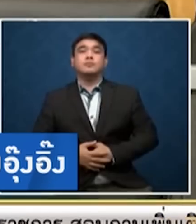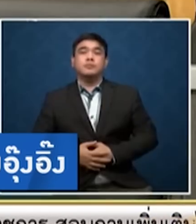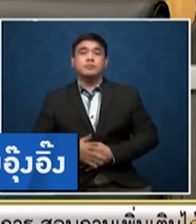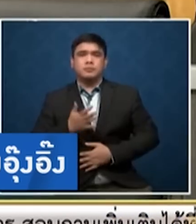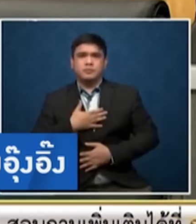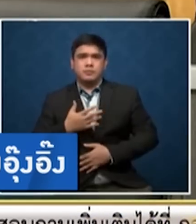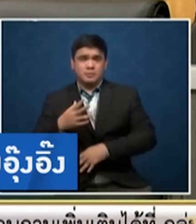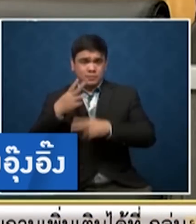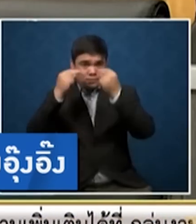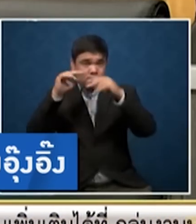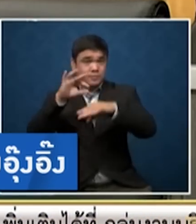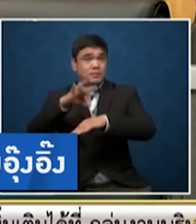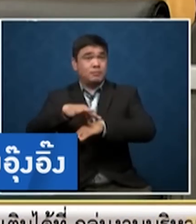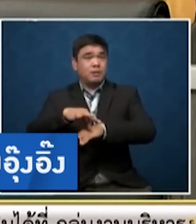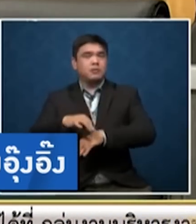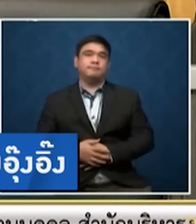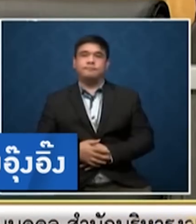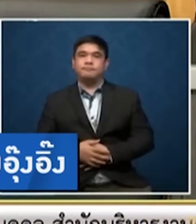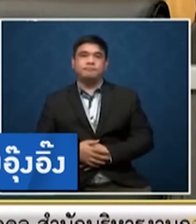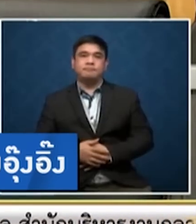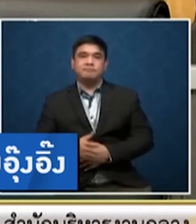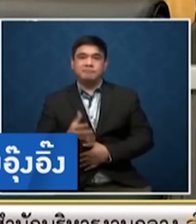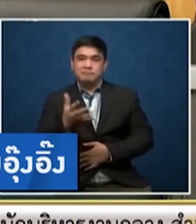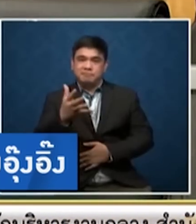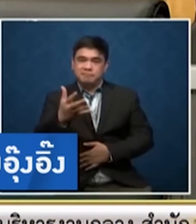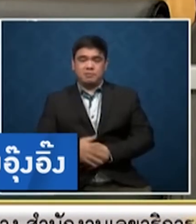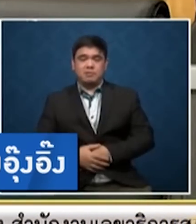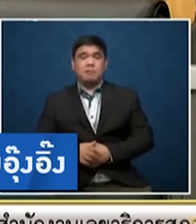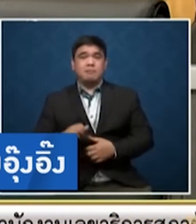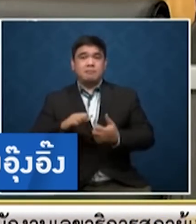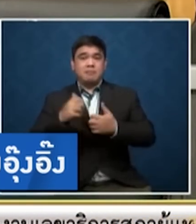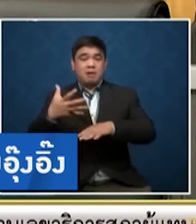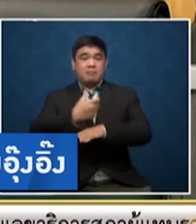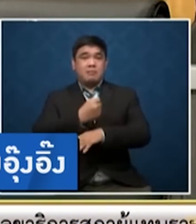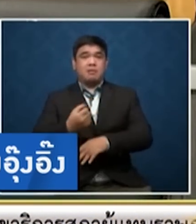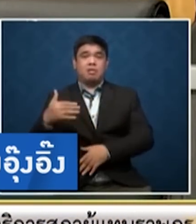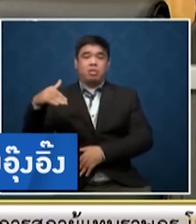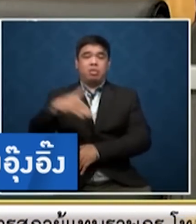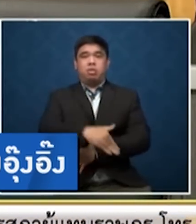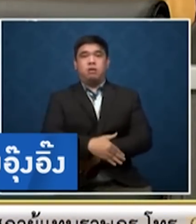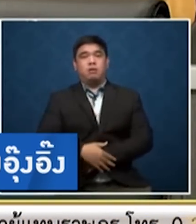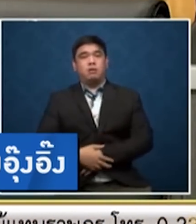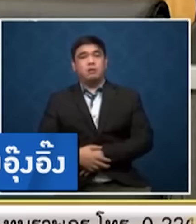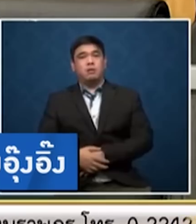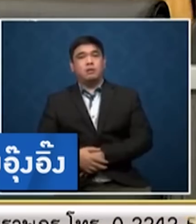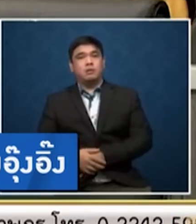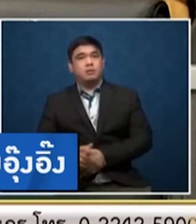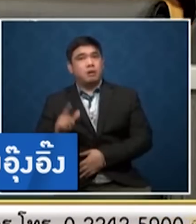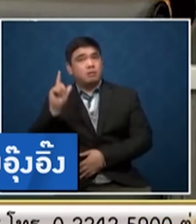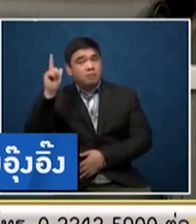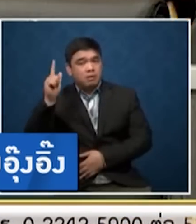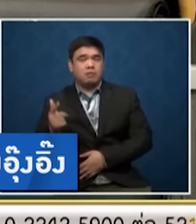าการให้นายกมาจากการเลือกตั้งนั้นไม่ได้คุณประพันธ์บอกว่านายกจากการเลือกตั้งในประเทศไทยชั่วทุกคนเลวทุกคนนะครับดังนั้นไม่ให้